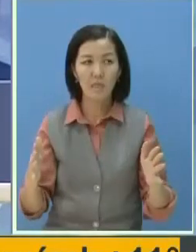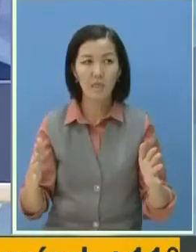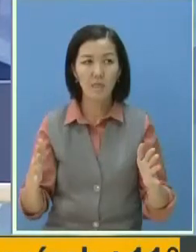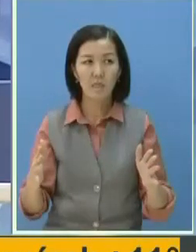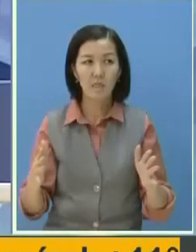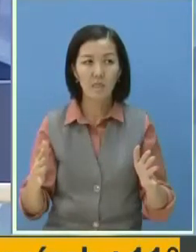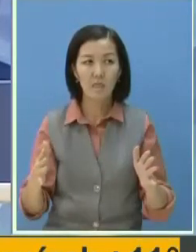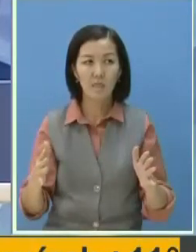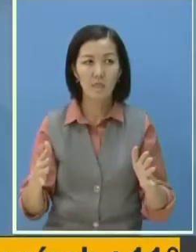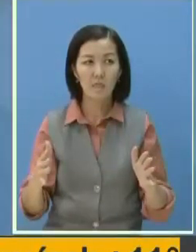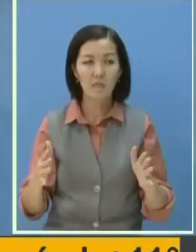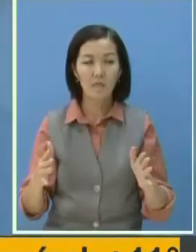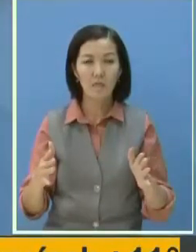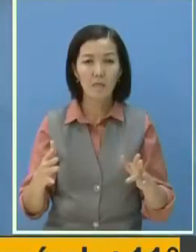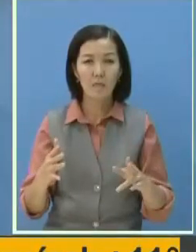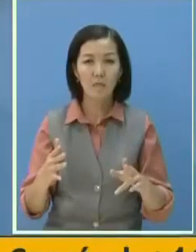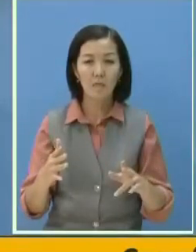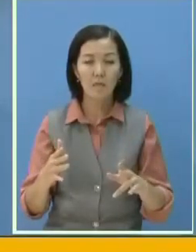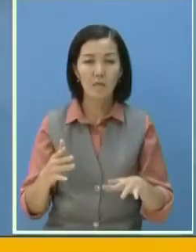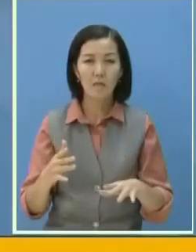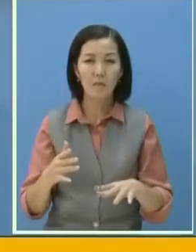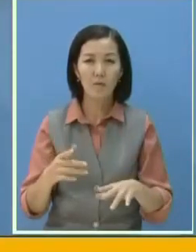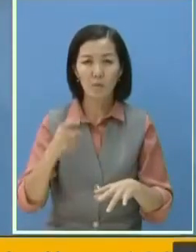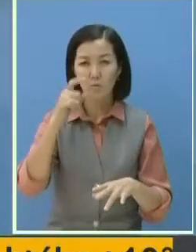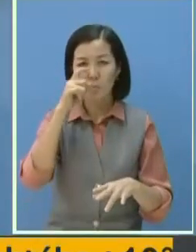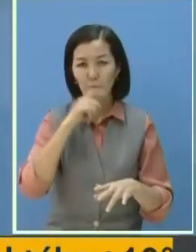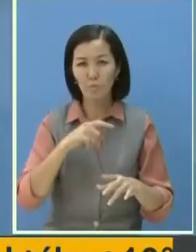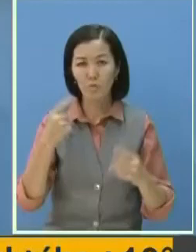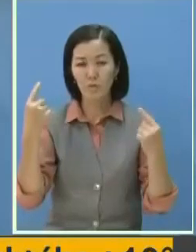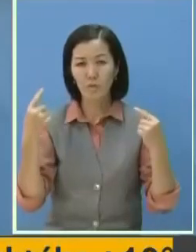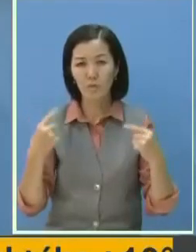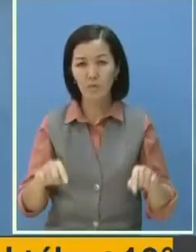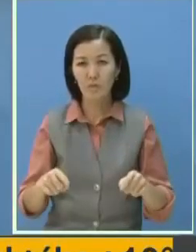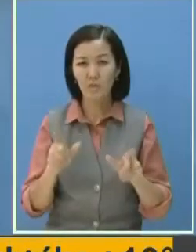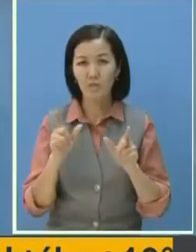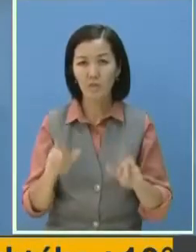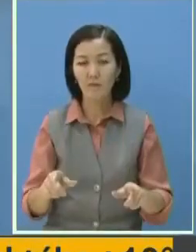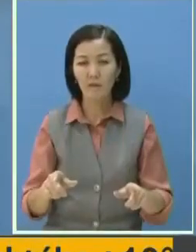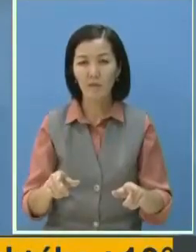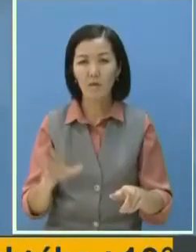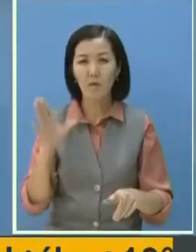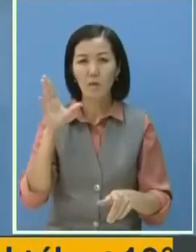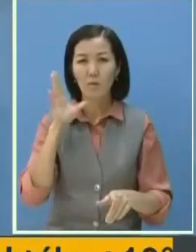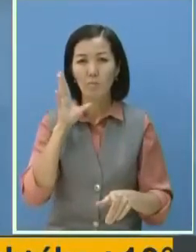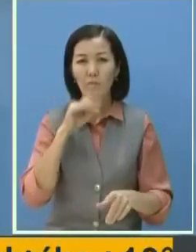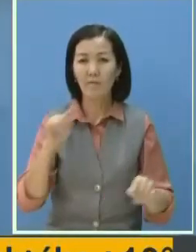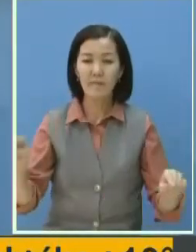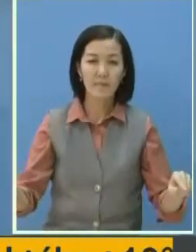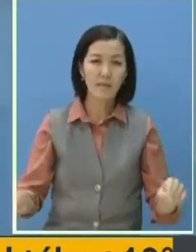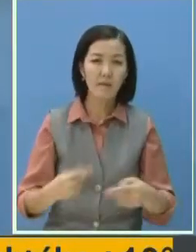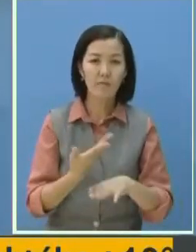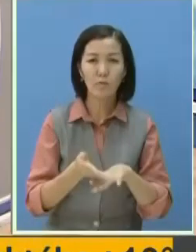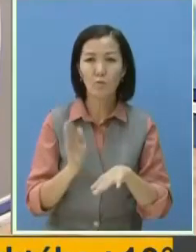колоссальные осложнения, побочные эффекты, да, и после них человек должен восстанавливаться. Угу. И вот сегодня уже грозит тем,